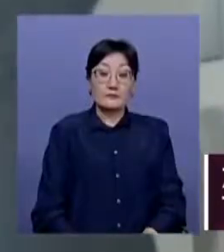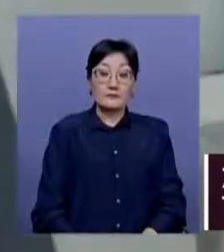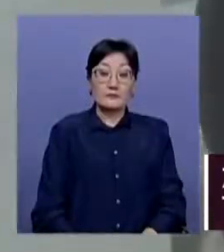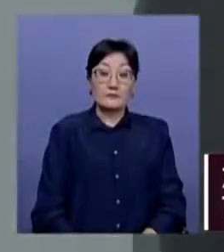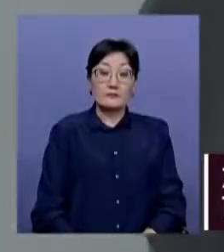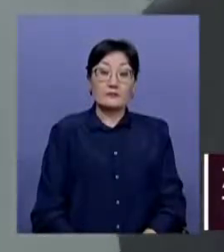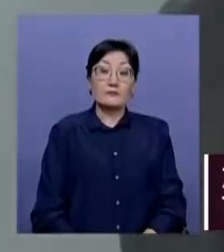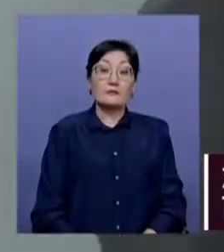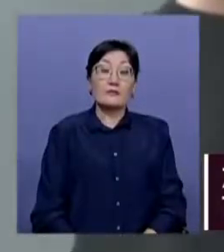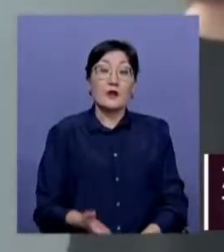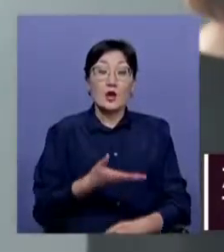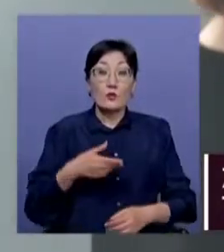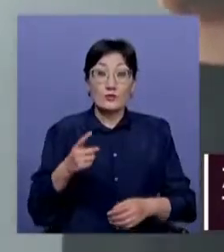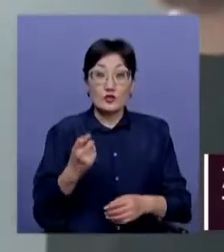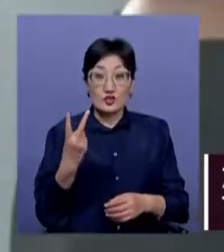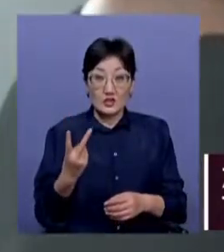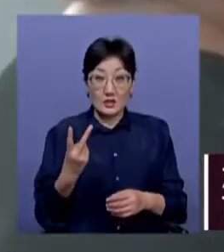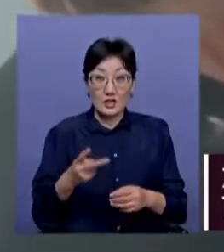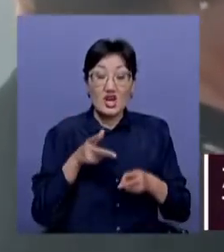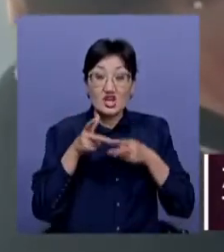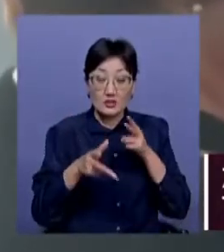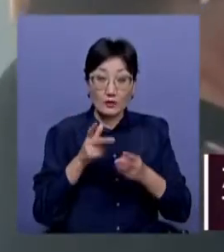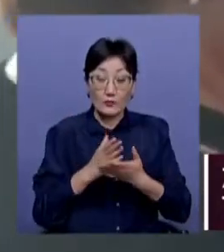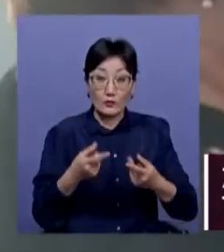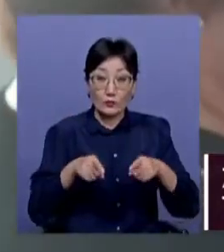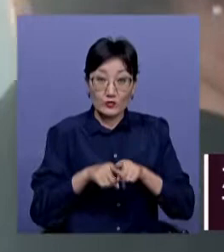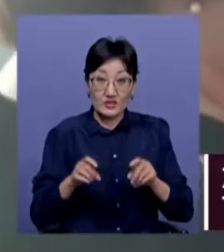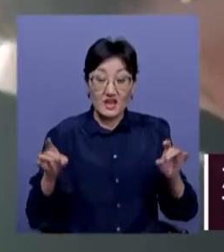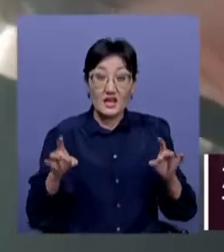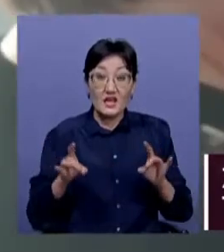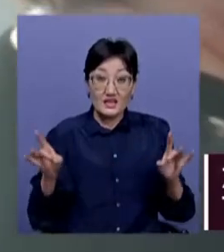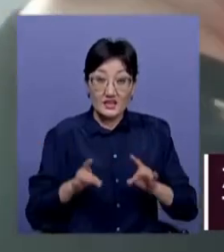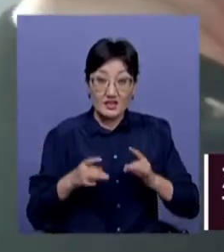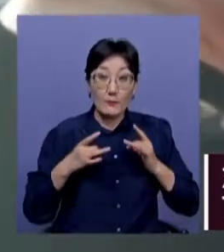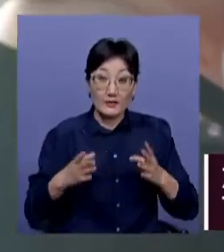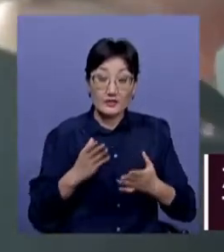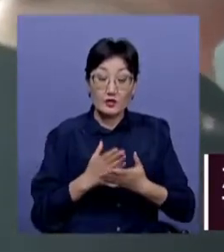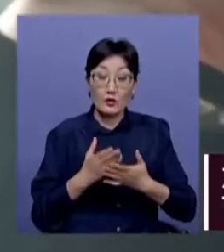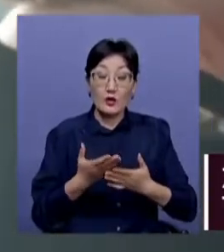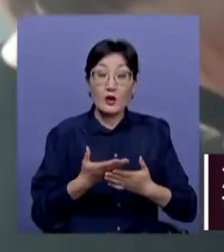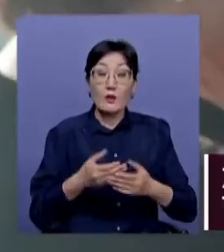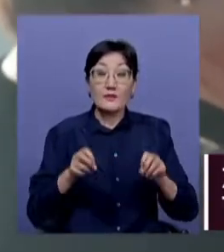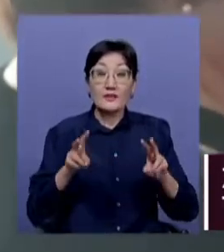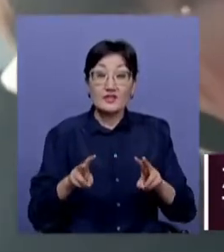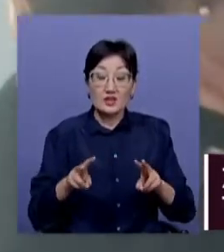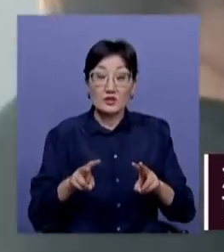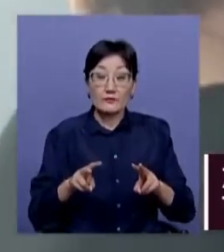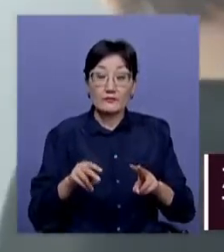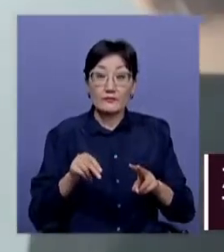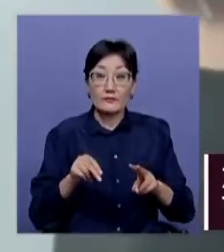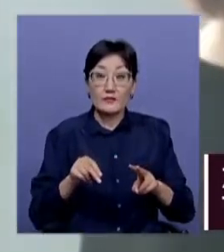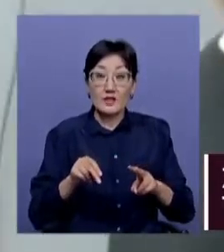Топ бізге 102-ге арыз түсті, осында той өтіп жатыр. Сонымен мына арнайы шешімен есікті